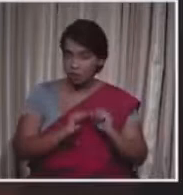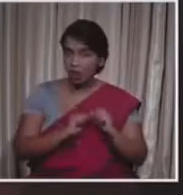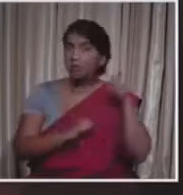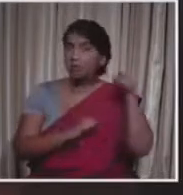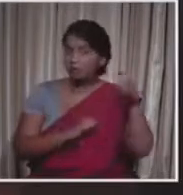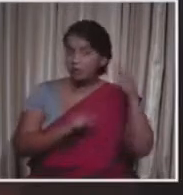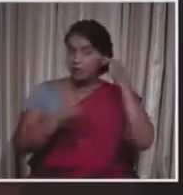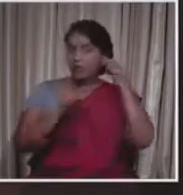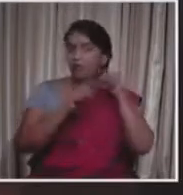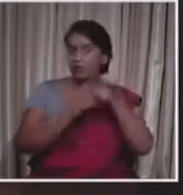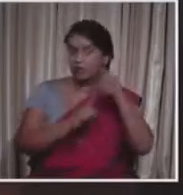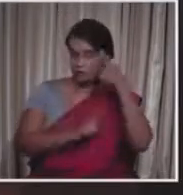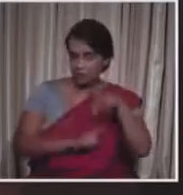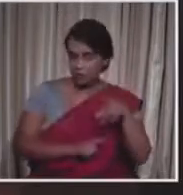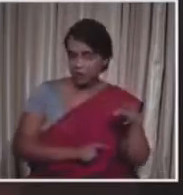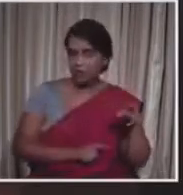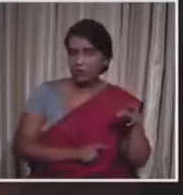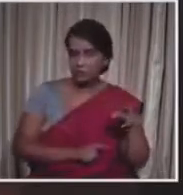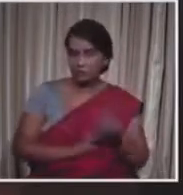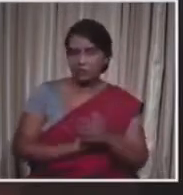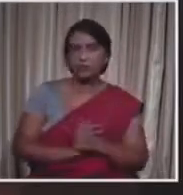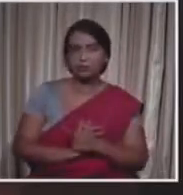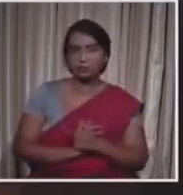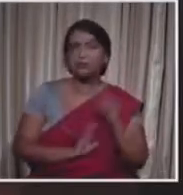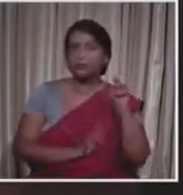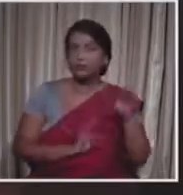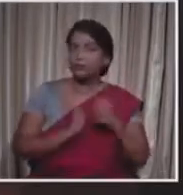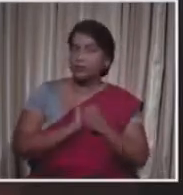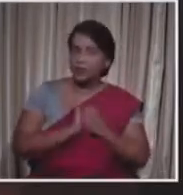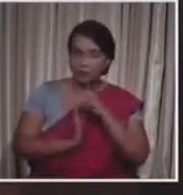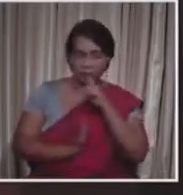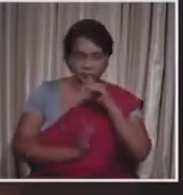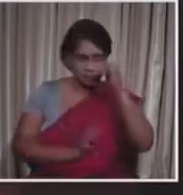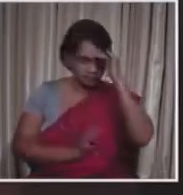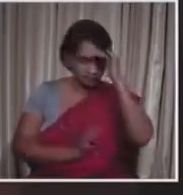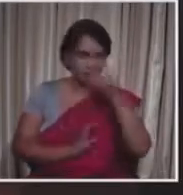අන්න ඒ කාරණාව නිසා. එතකොට ගරු කථානායකතුමනි